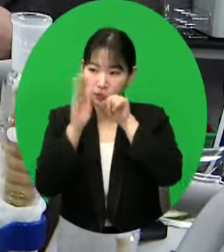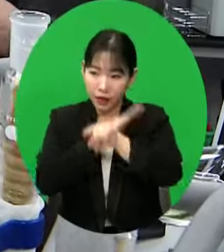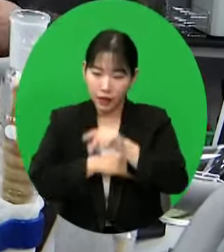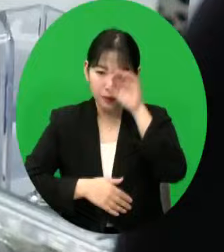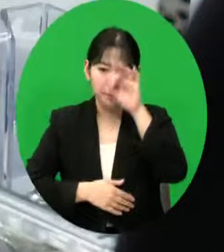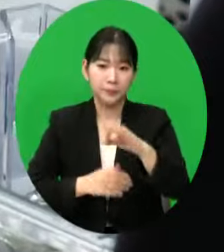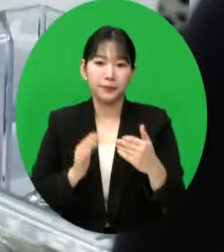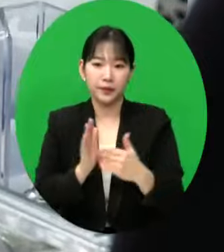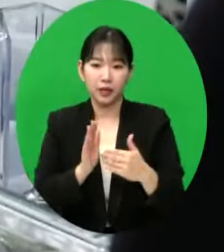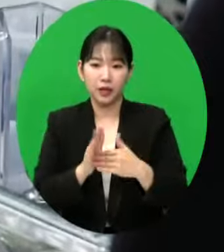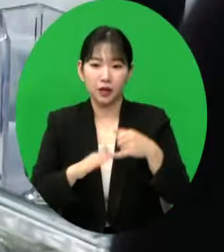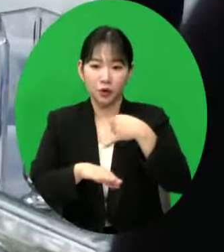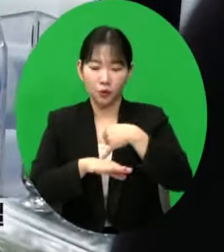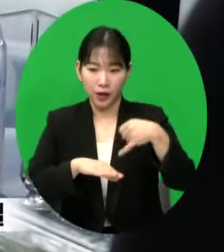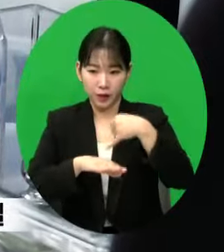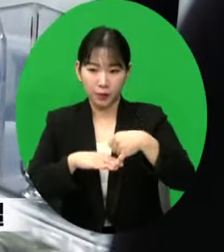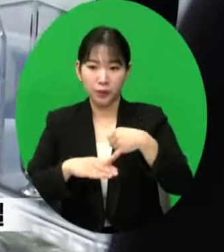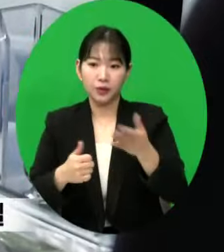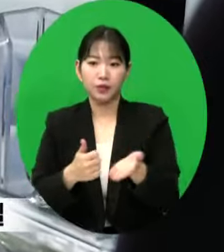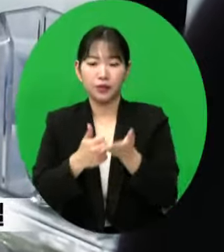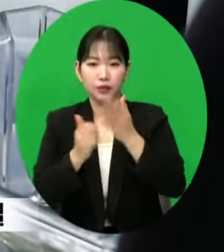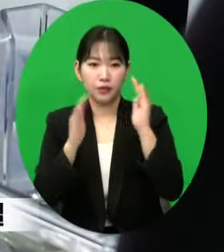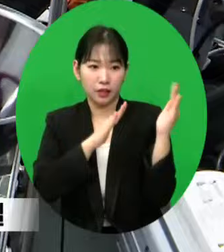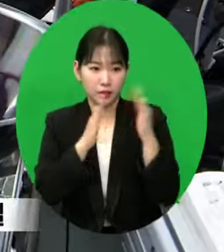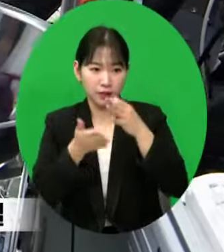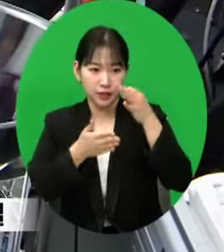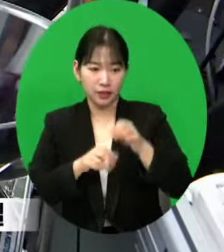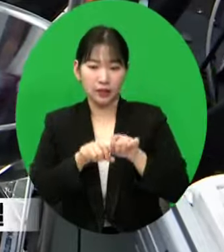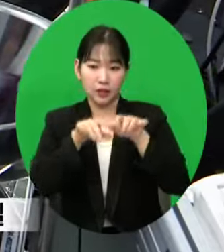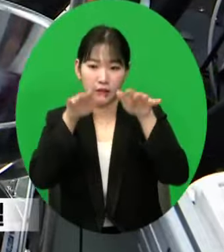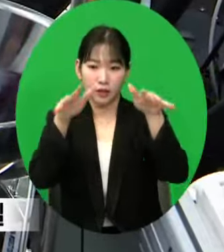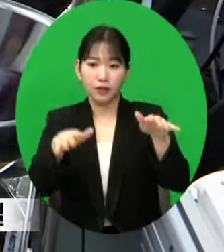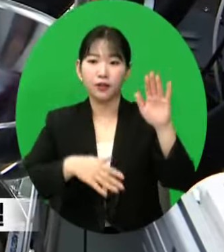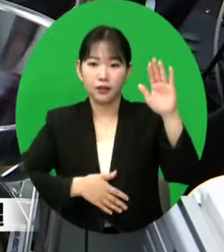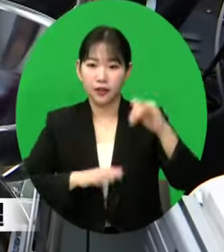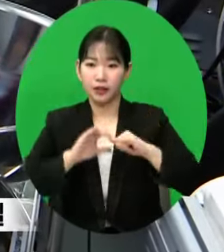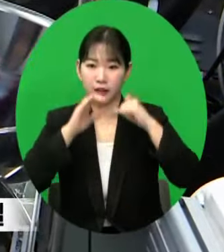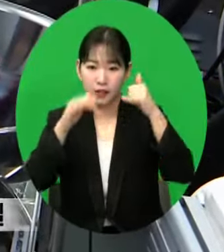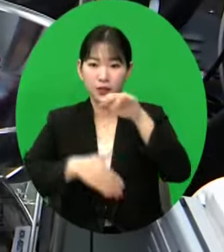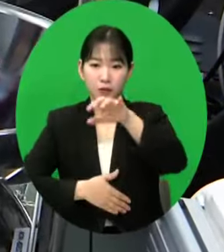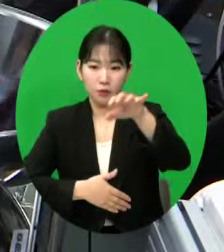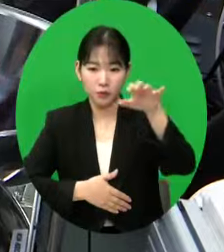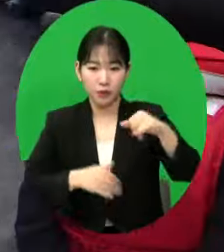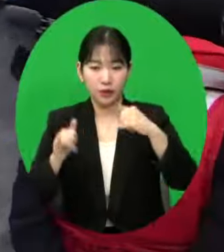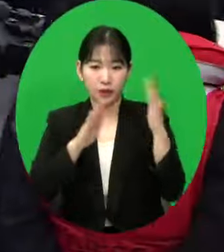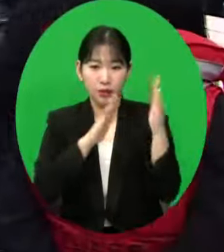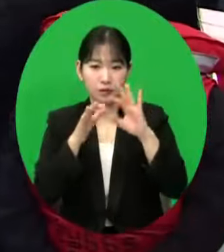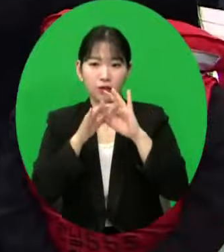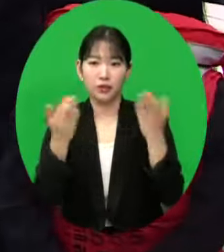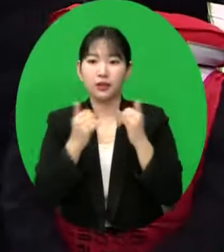둘러봤습니다. 완도산 해조류 가치가 널리 알려지면서 세계 곳곳에 해조류 관련